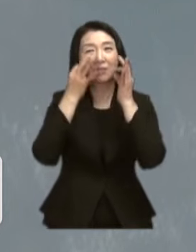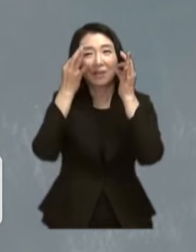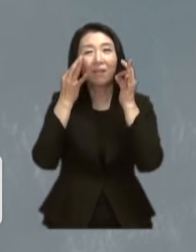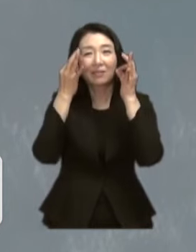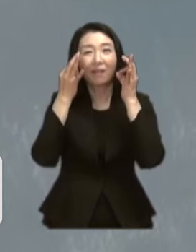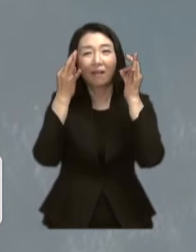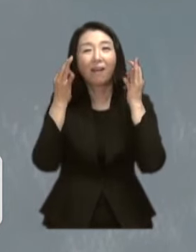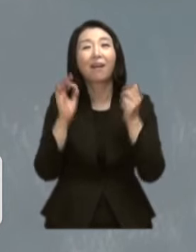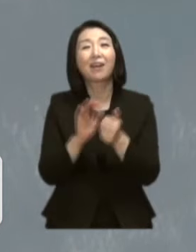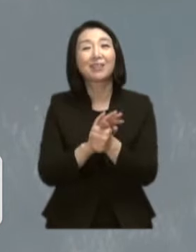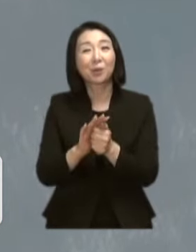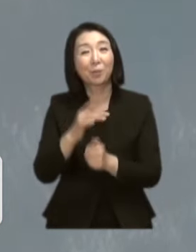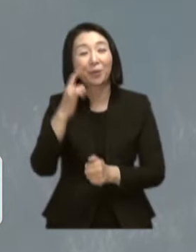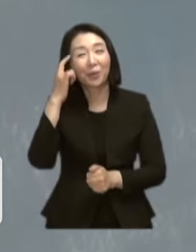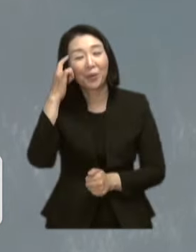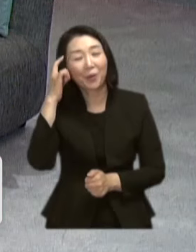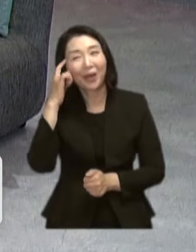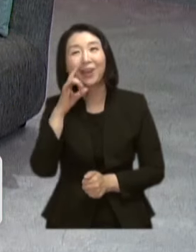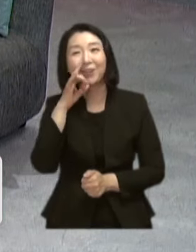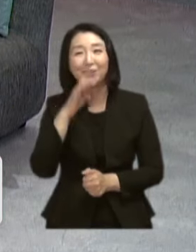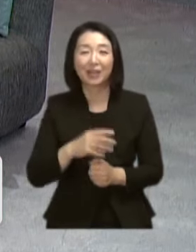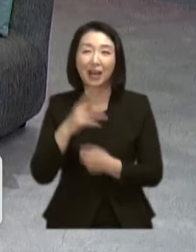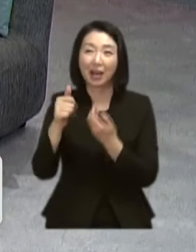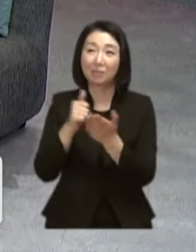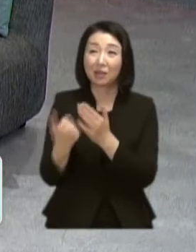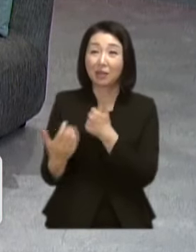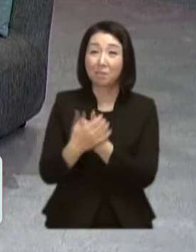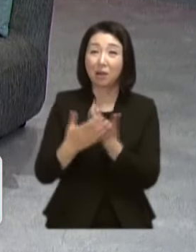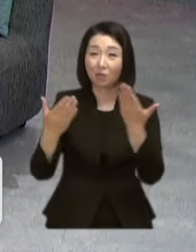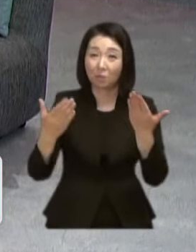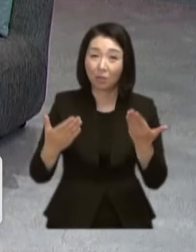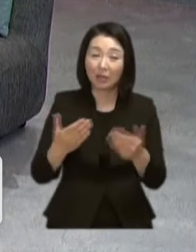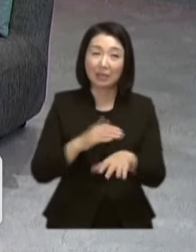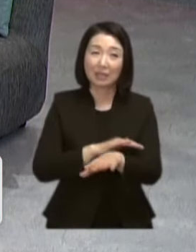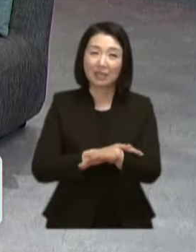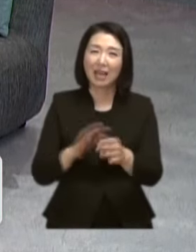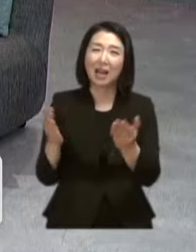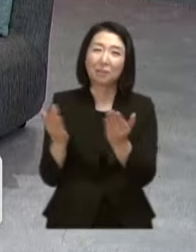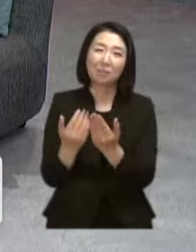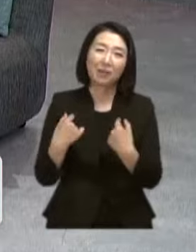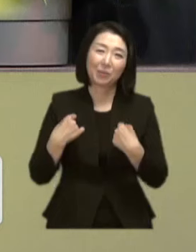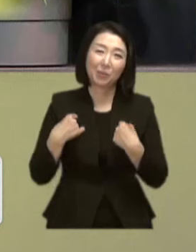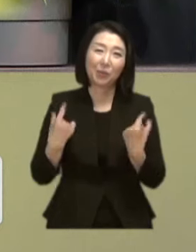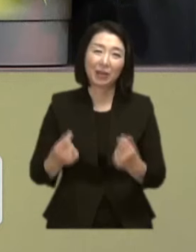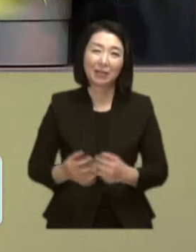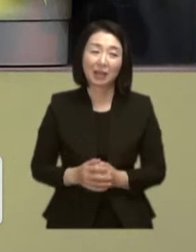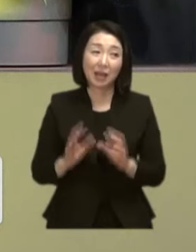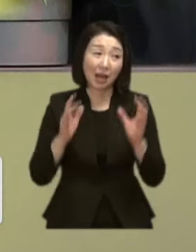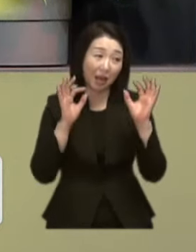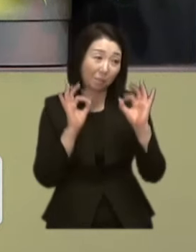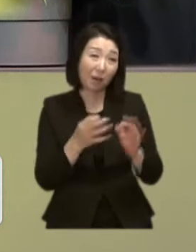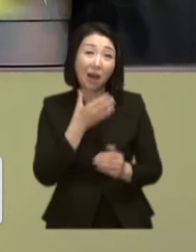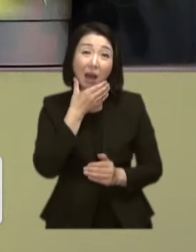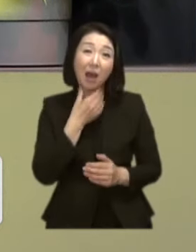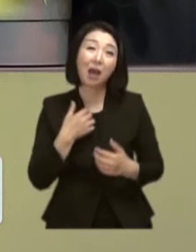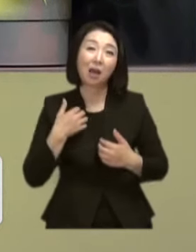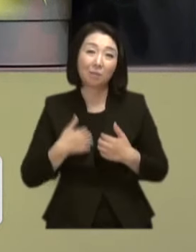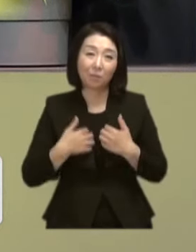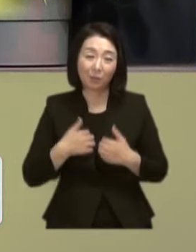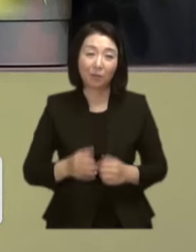다해서 섬기시는지 궁금합니다. 하나님께서 저에게 맡겨주신 가장 잘 맞는 옷이에요. 네. 아이들을 볼 때만 너무 행복하고